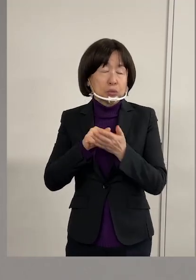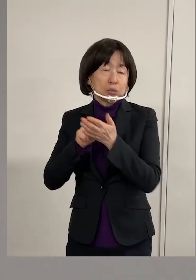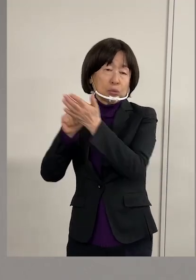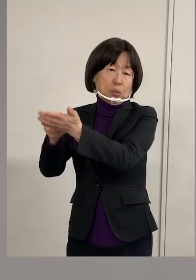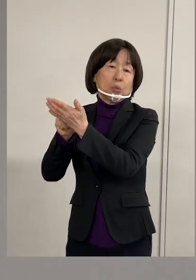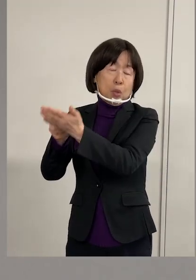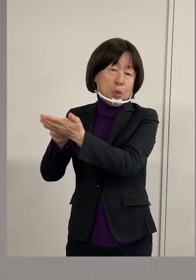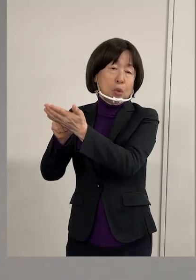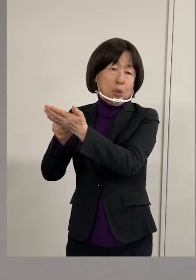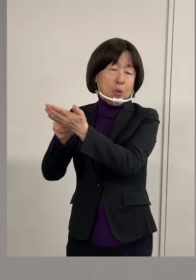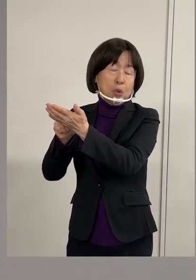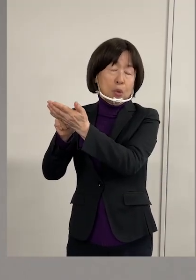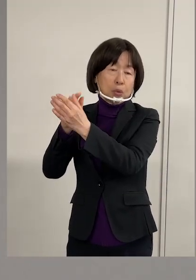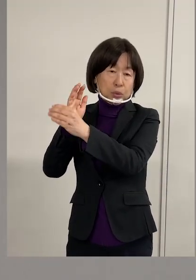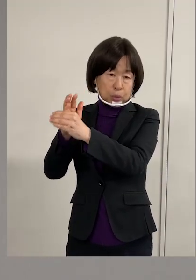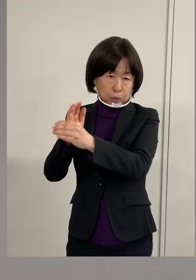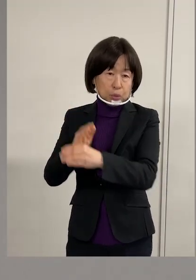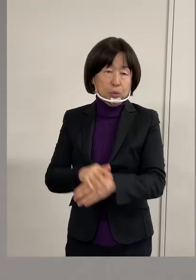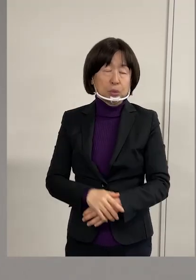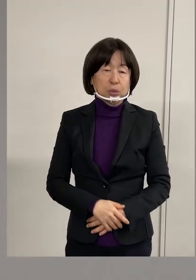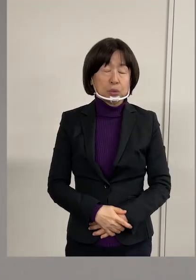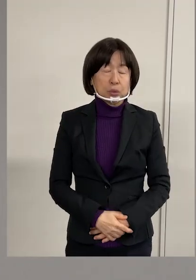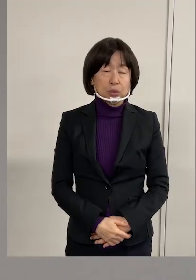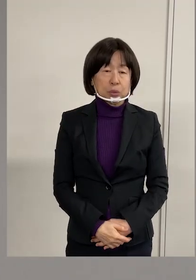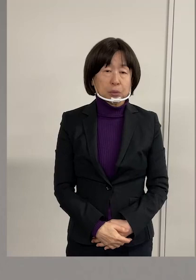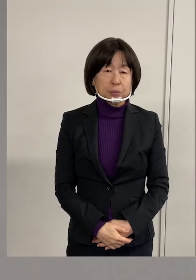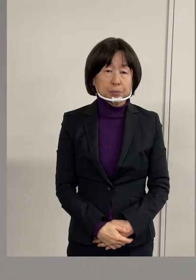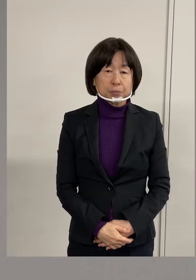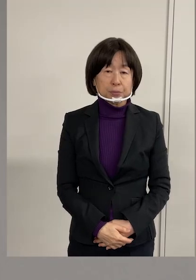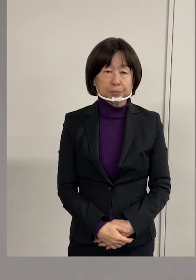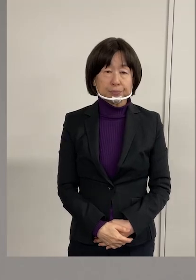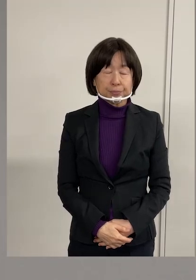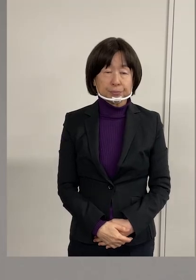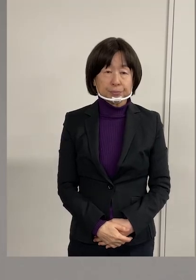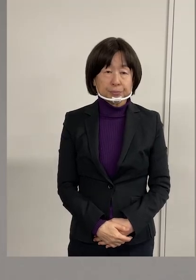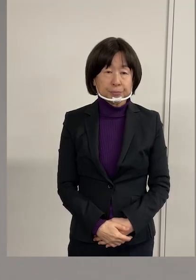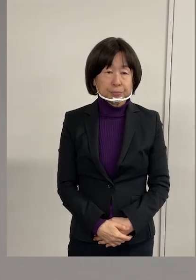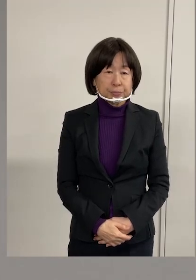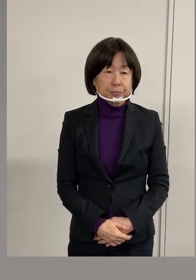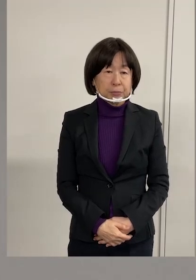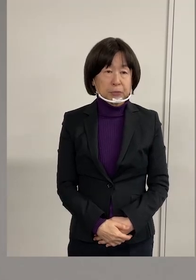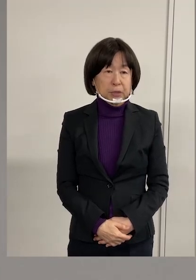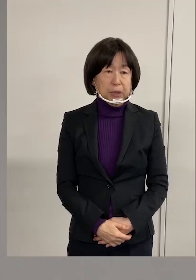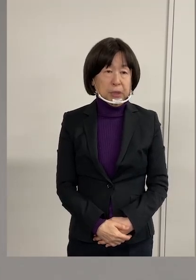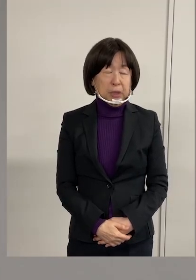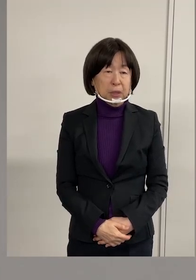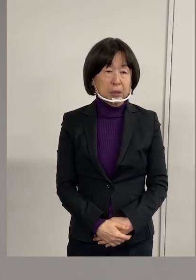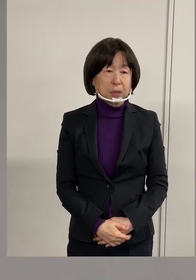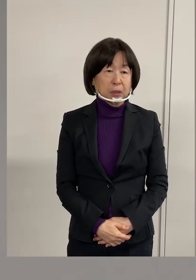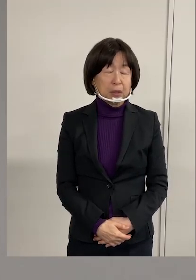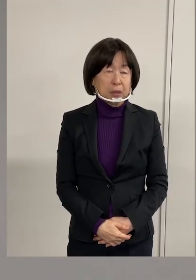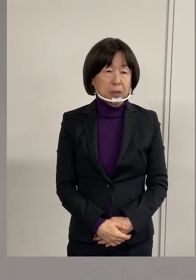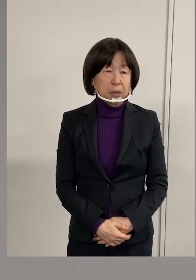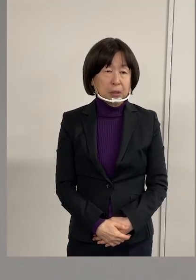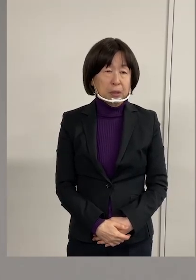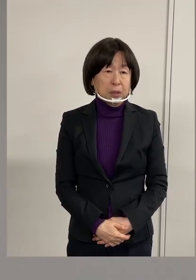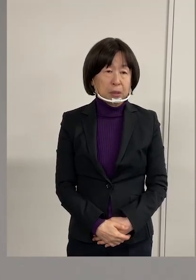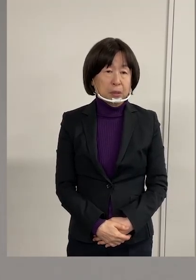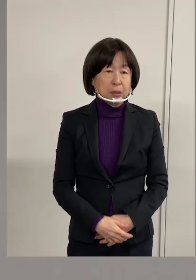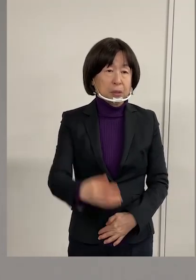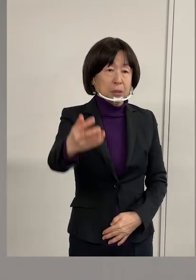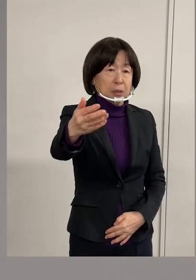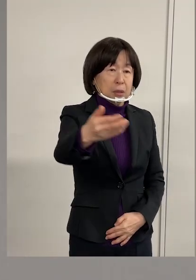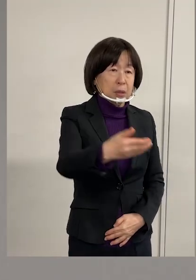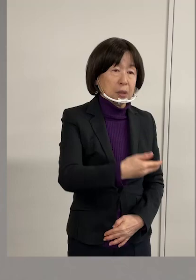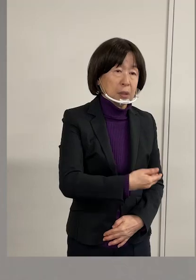でもその点は議論が必要ではないかというふうに少し理解は広がってきているところです。 それから別